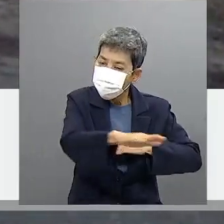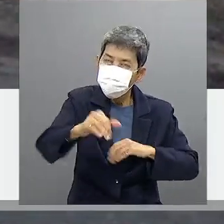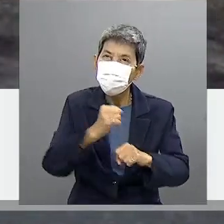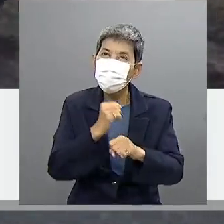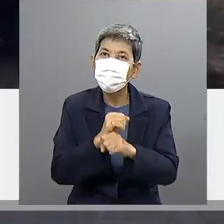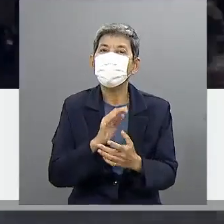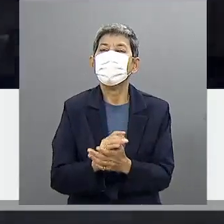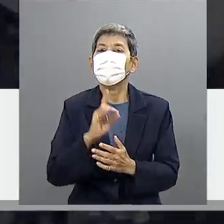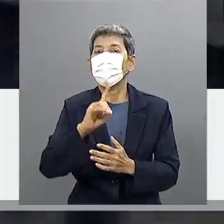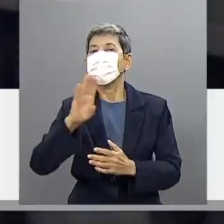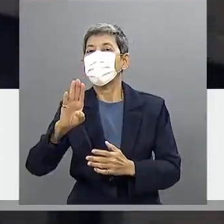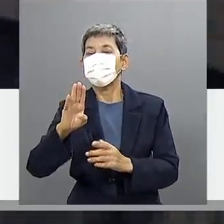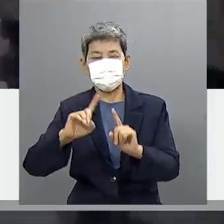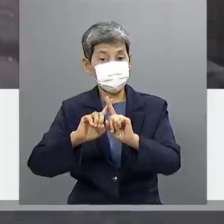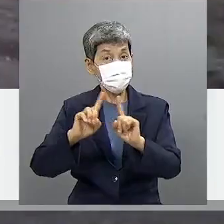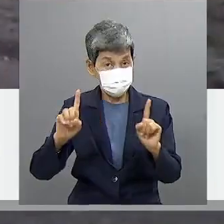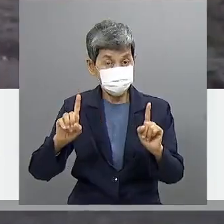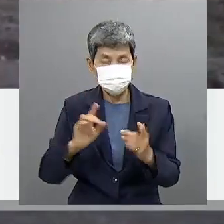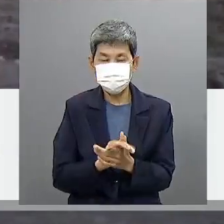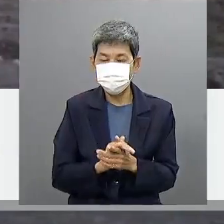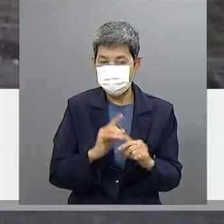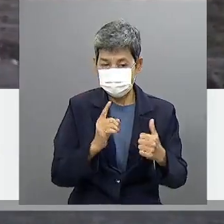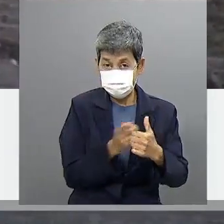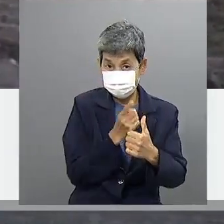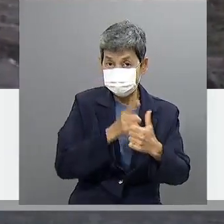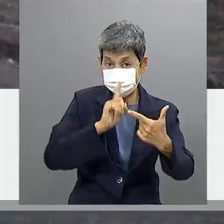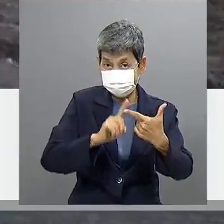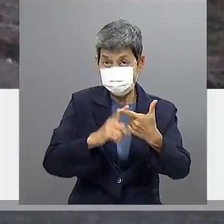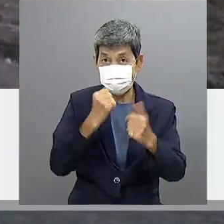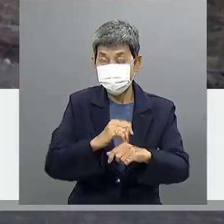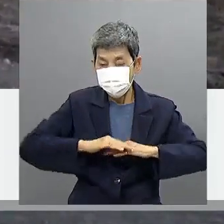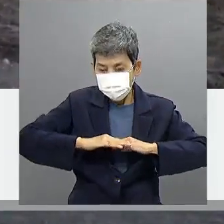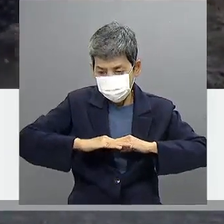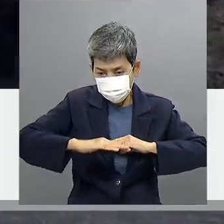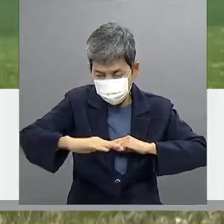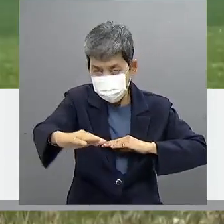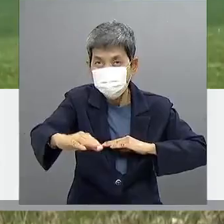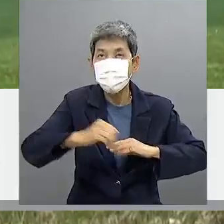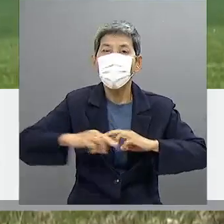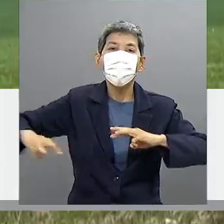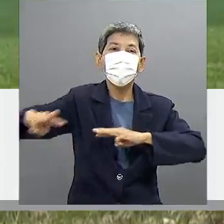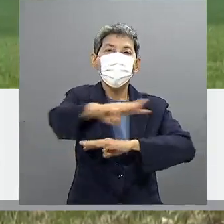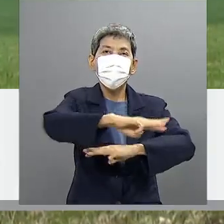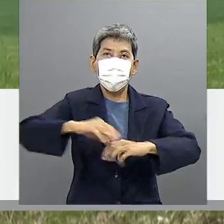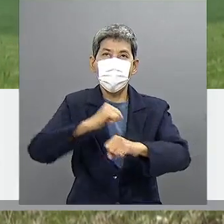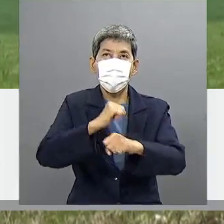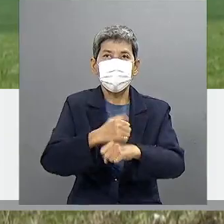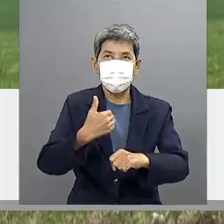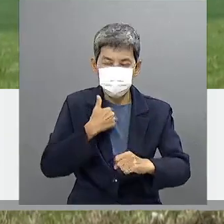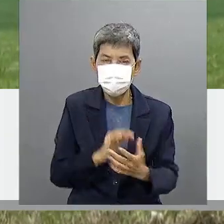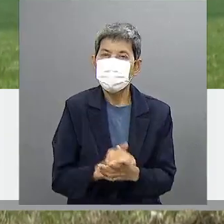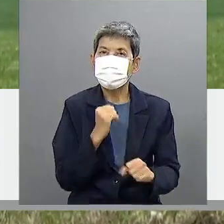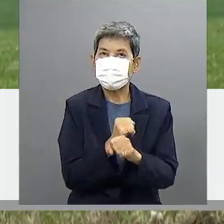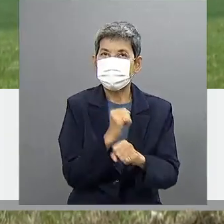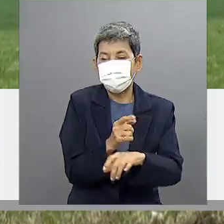แตกต่างไปจากแนวรบในเฟสแรกนะคะโดยสภาพพื้นที่ที่เปิดโล่งค่ะถือเป็นปัจจัยที่ทำให้การใช้รถถังโ